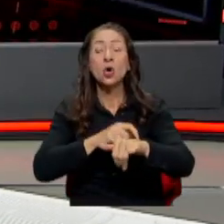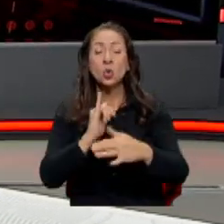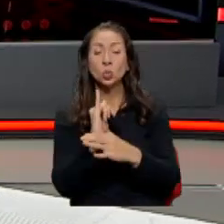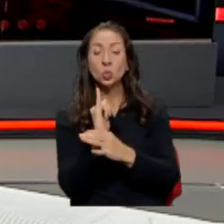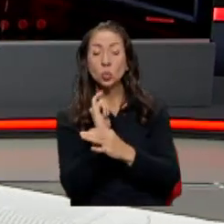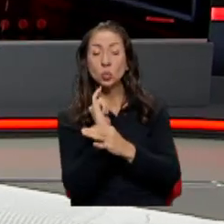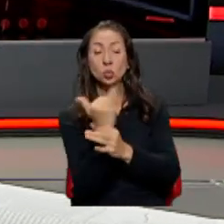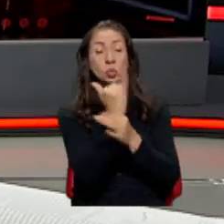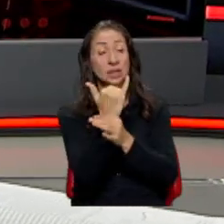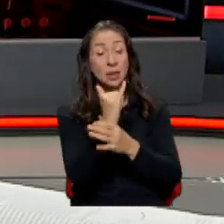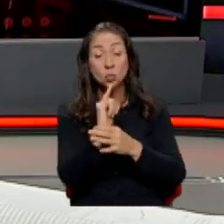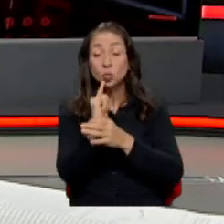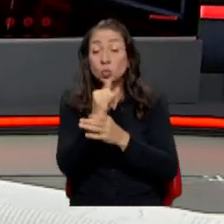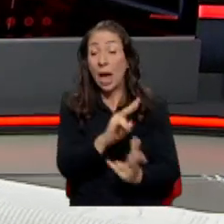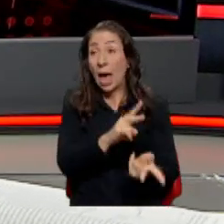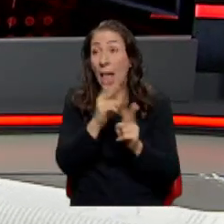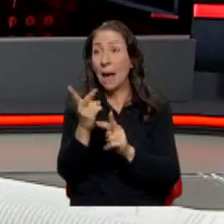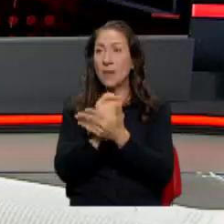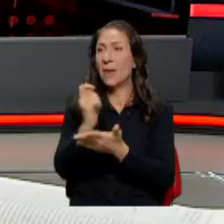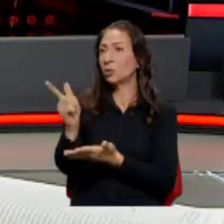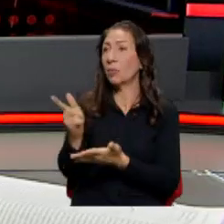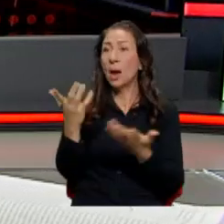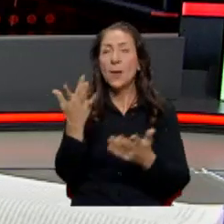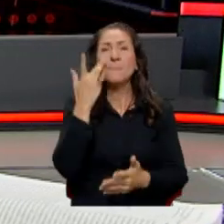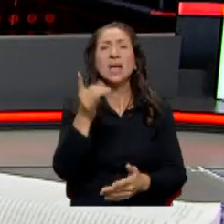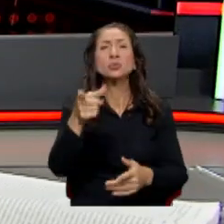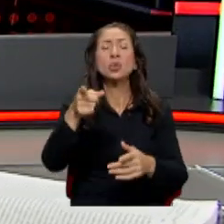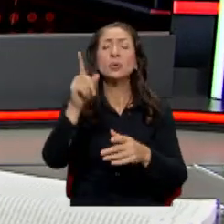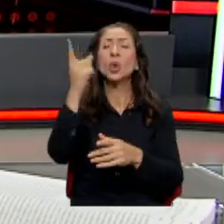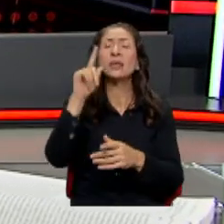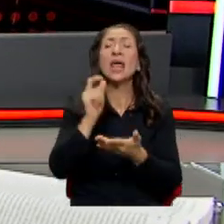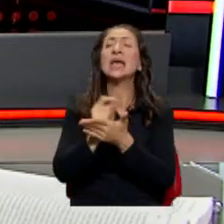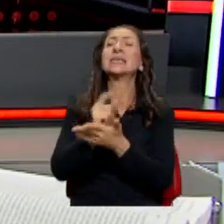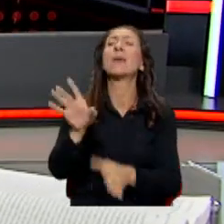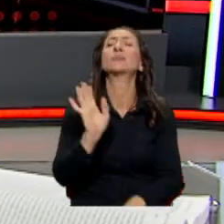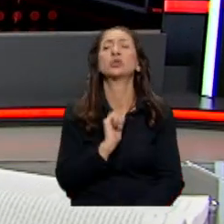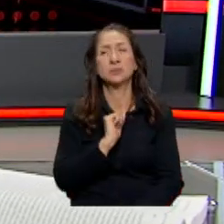ustadan ustaya bir mektuptur. Ama belli ki şu anda ülkeyi yönetenlere yazılmamış.